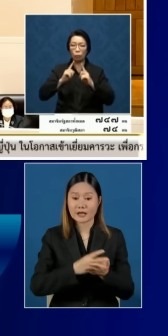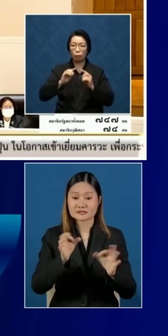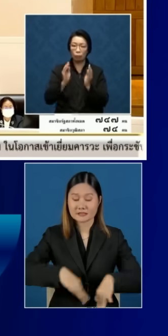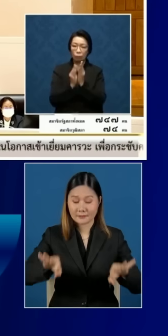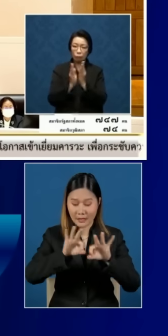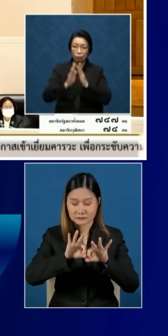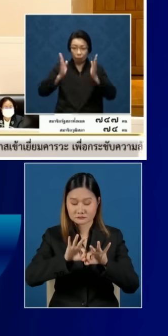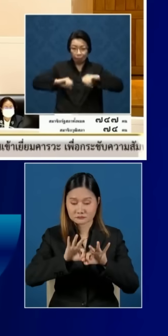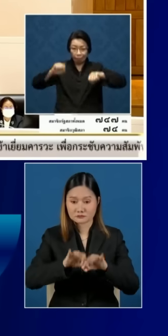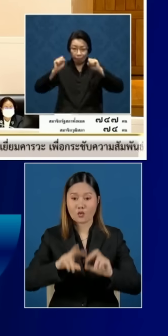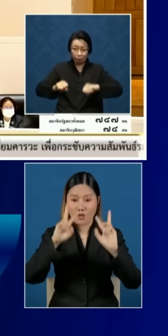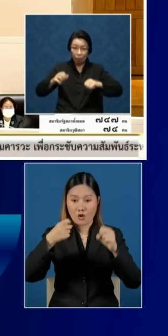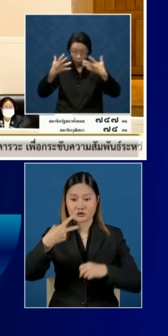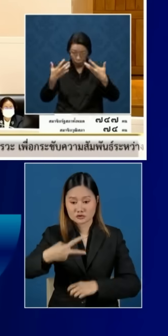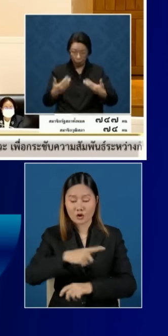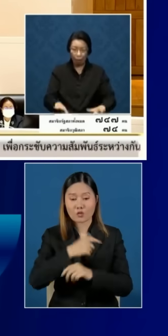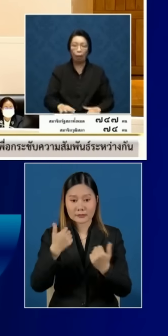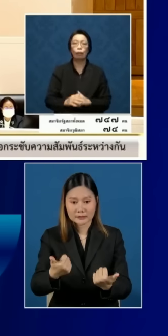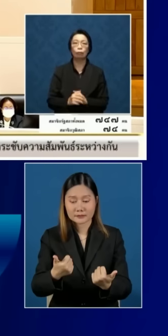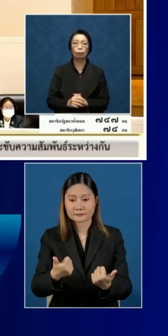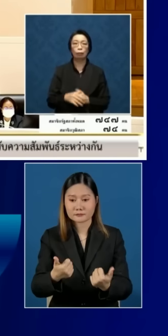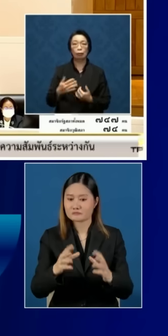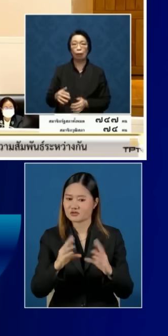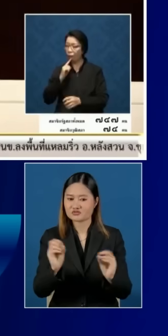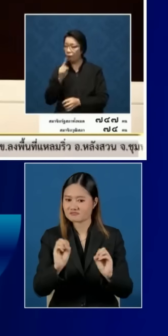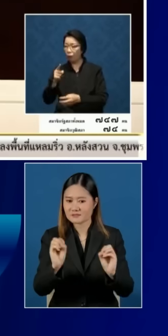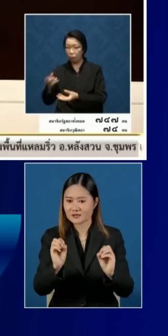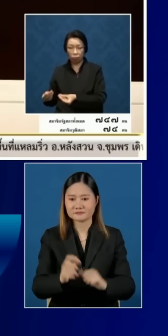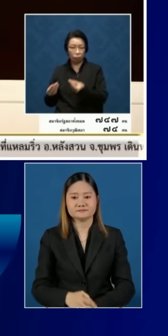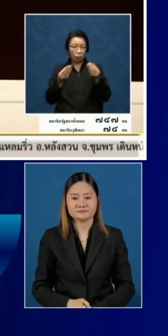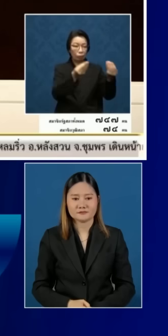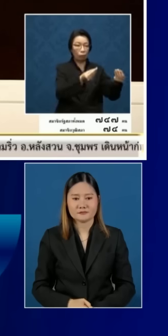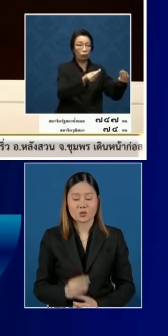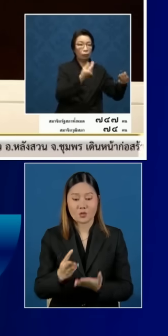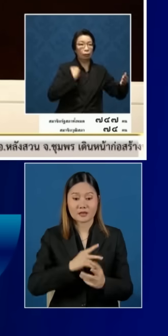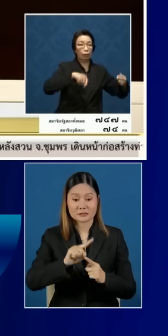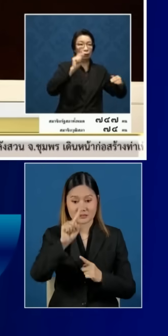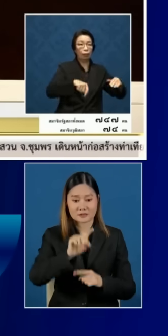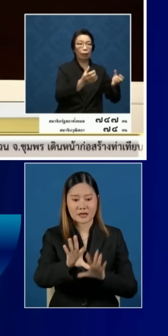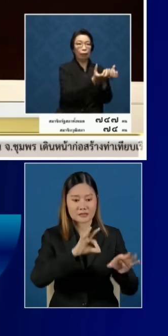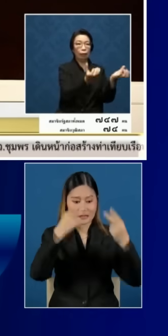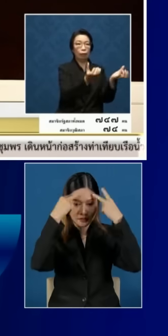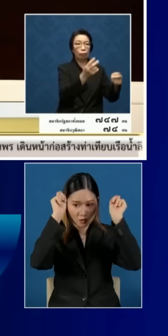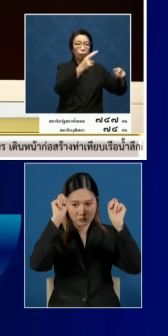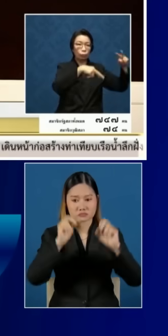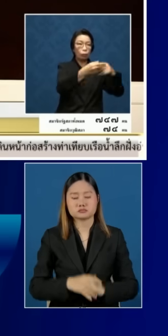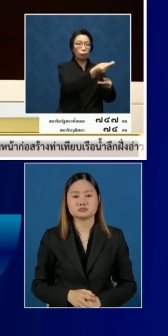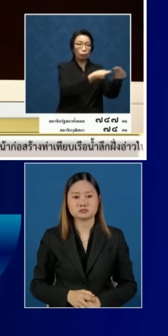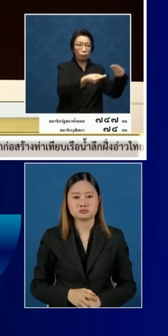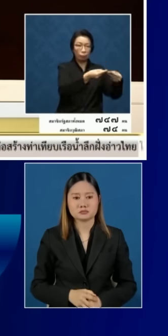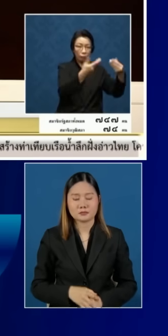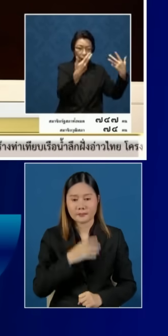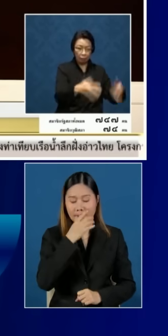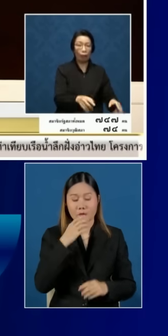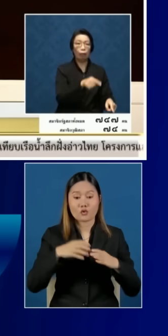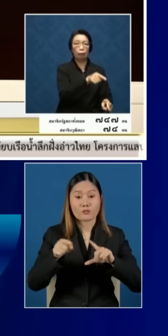ในวันนี้เนี่ยก็ไม่ได้ประชุมด้วยนะครับวาระแรกก็คือการเลือกนายกรัฐมนตรีซึ่งพร